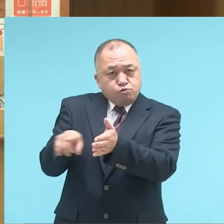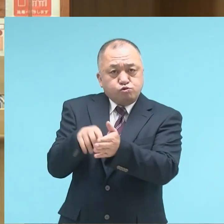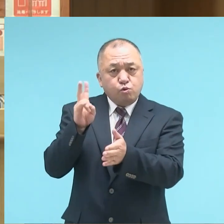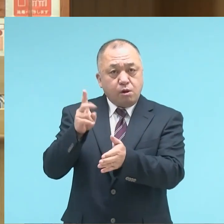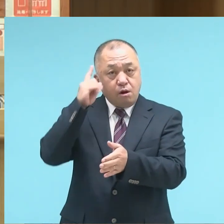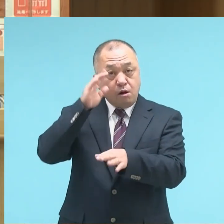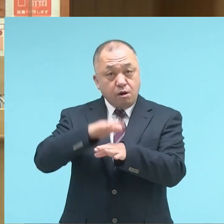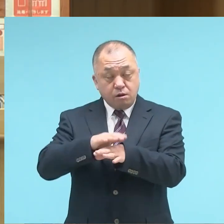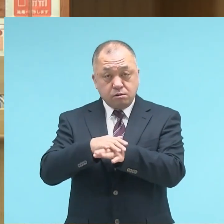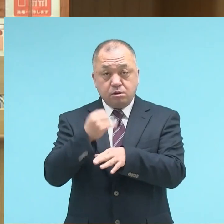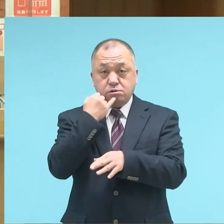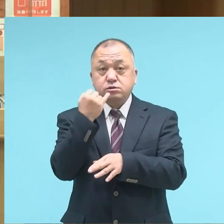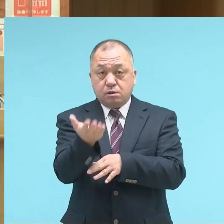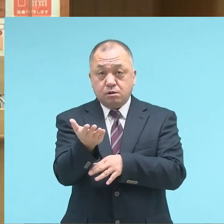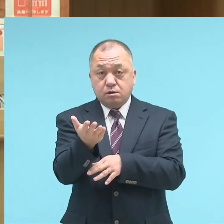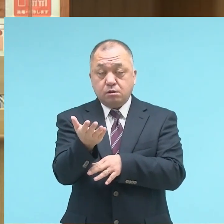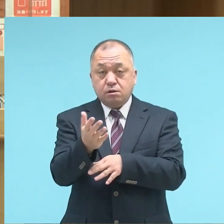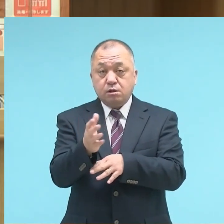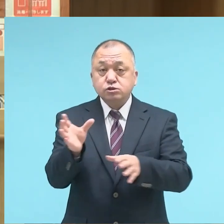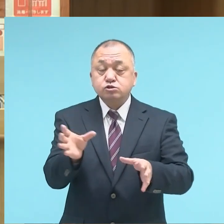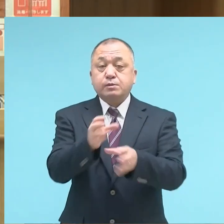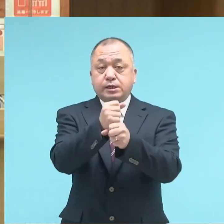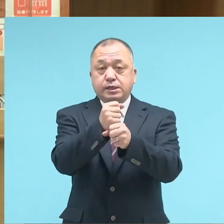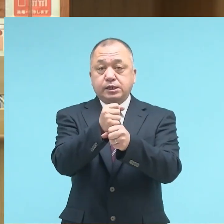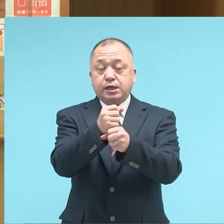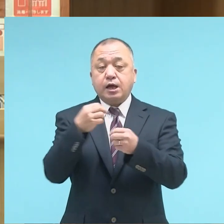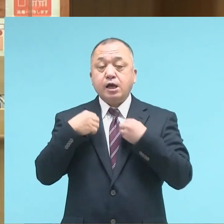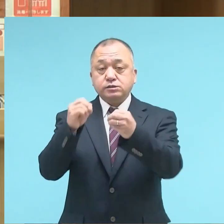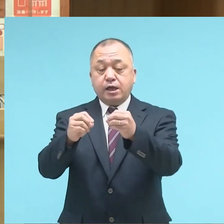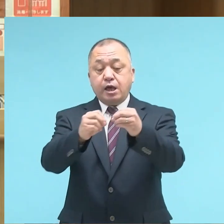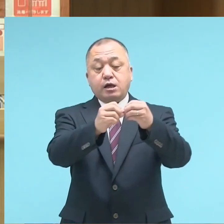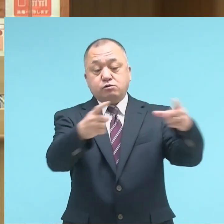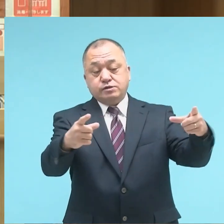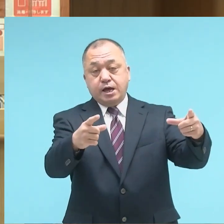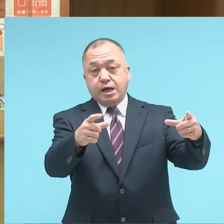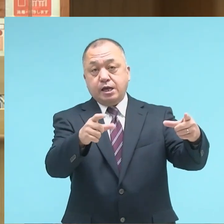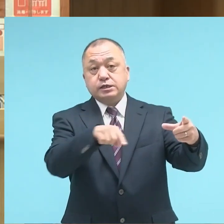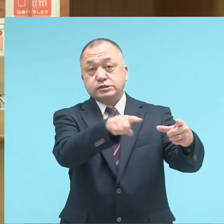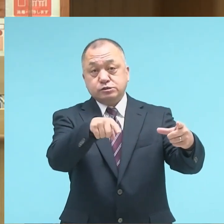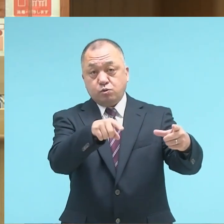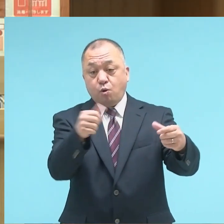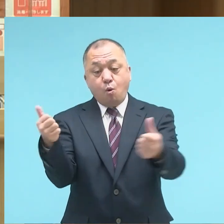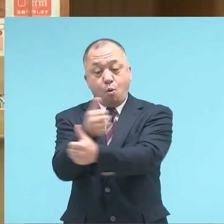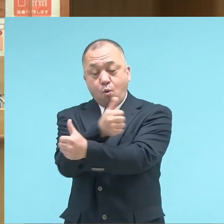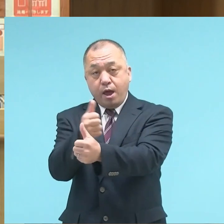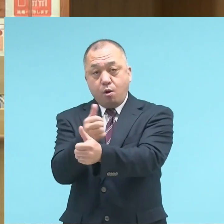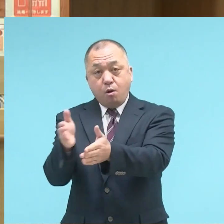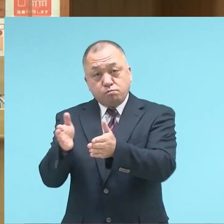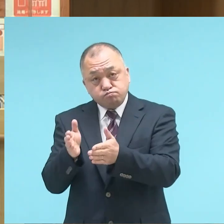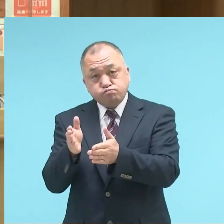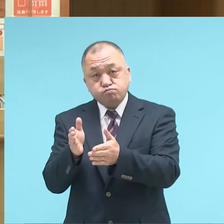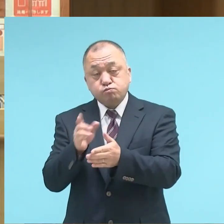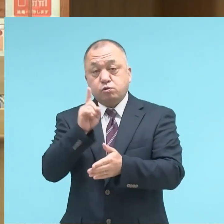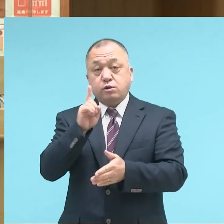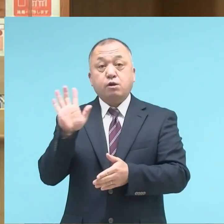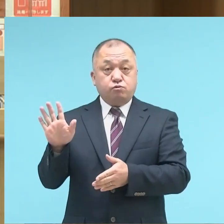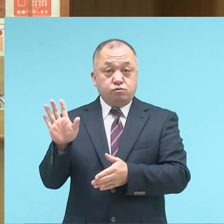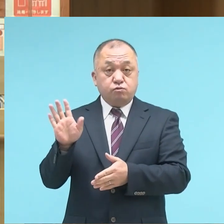ているという理解でよろしいでしょうか。つまり、感染拡大地域の往来を控えるようにというような言い訳も使っている